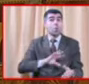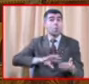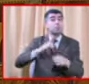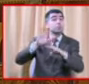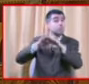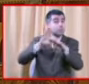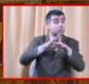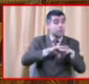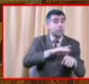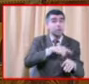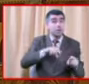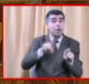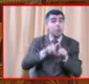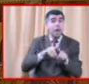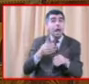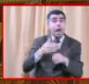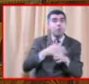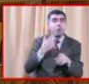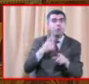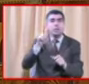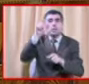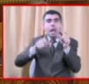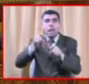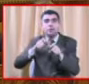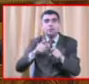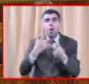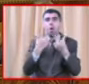الناس غامروا. هذا ما كيكفيش، لابد